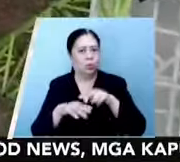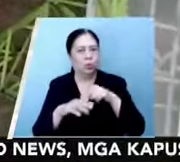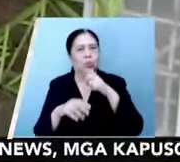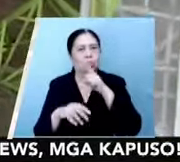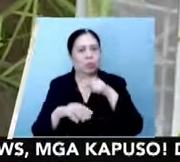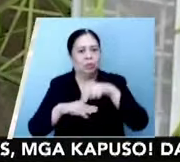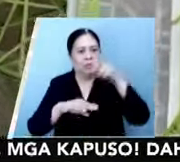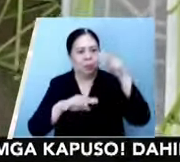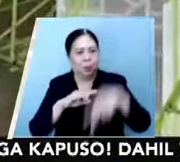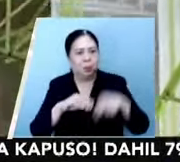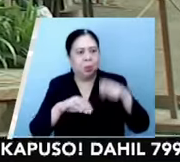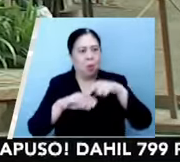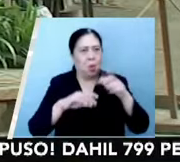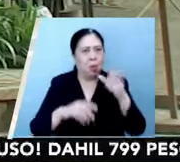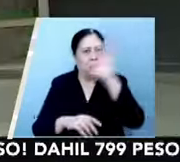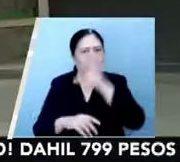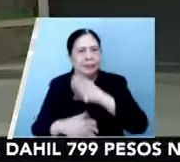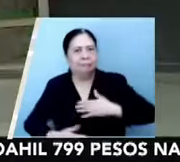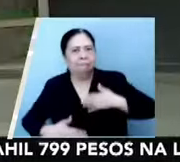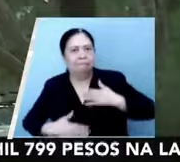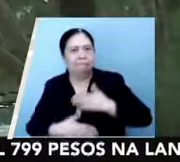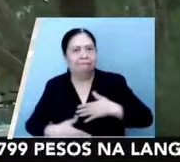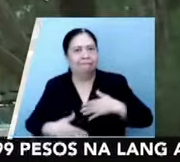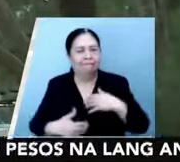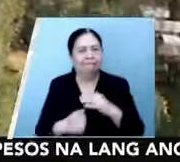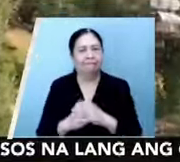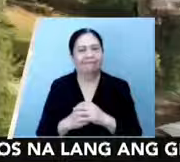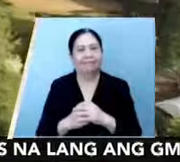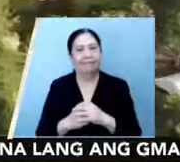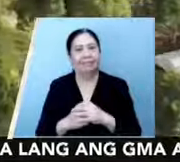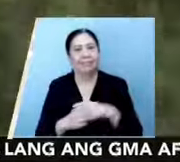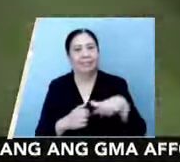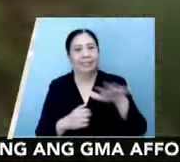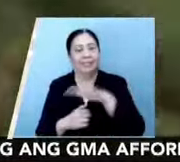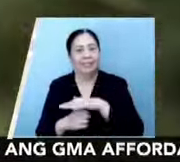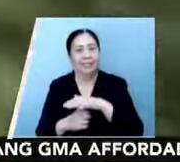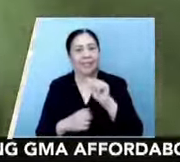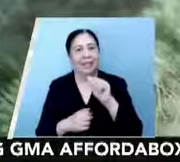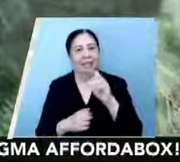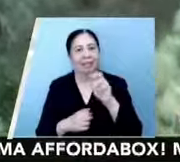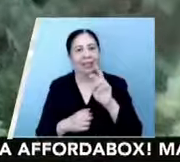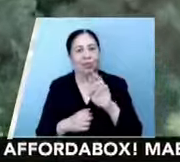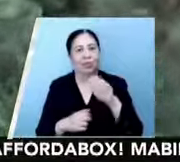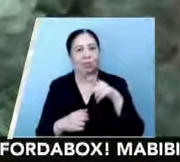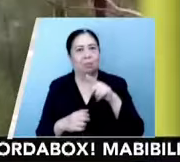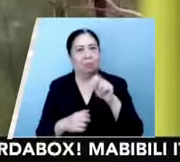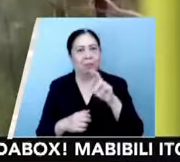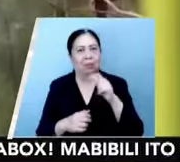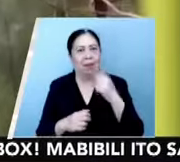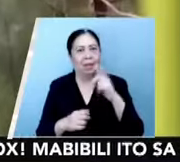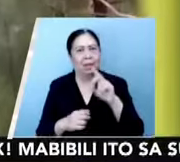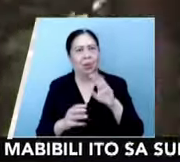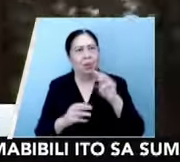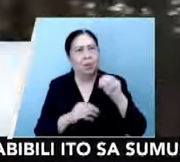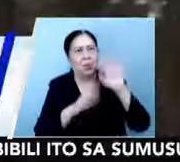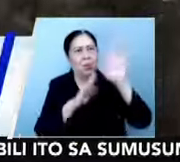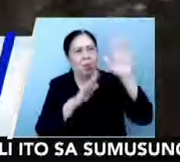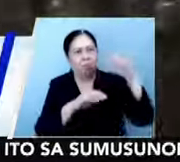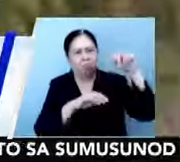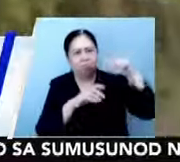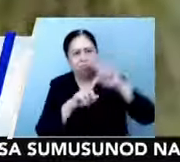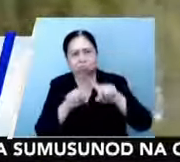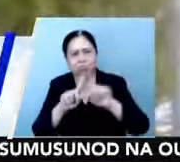kakaibang thrill ang hanap. Sa Dahilayan Adventure Park, sky is the limit sa dami ng extreme rides na pwedeng